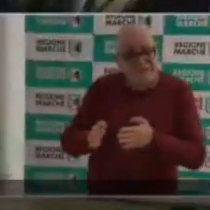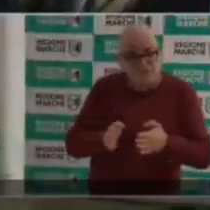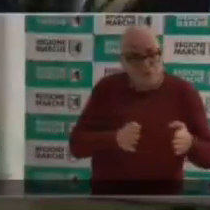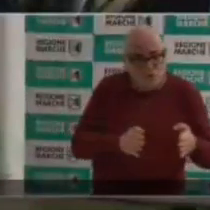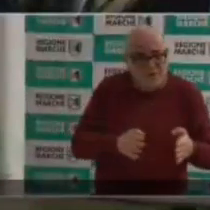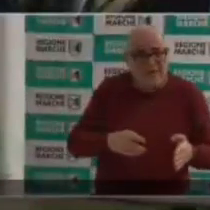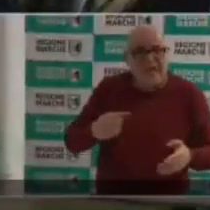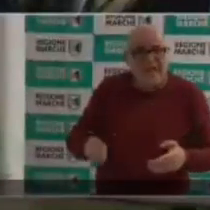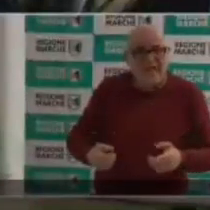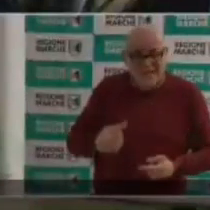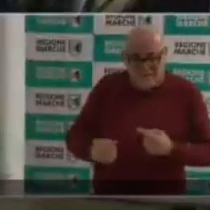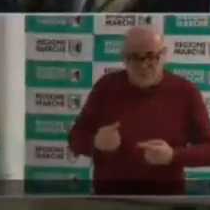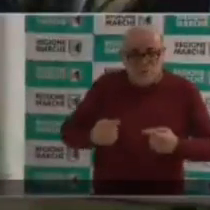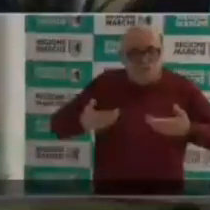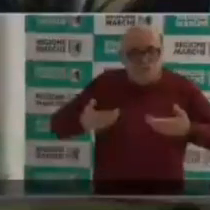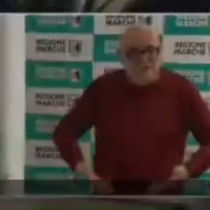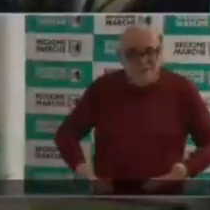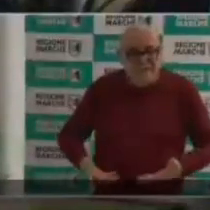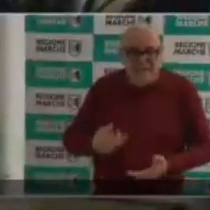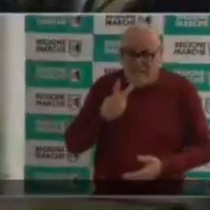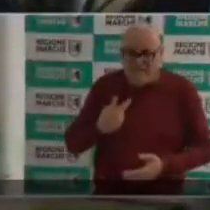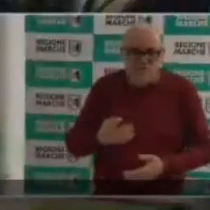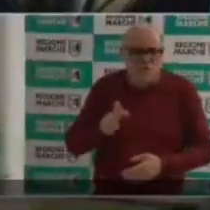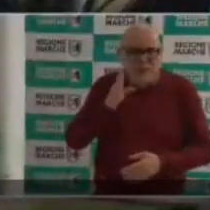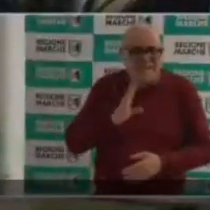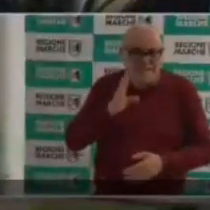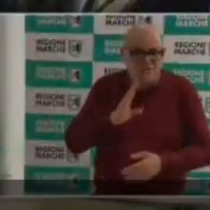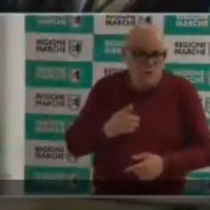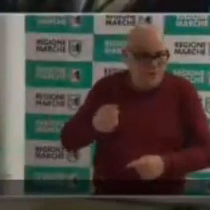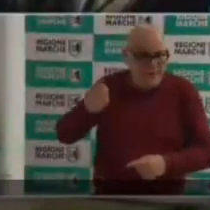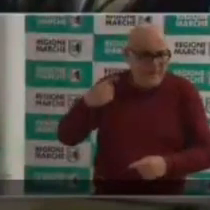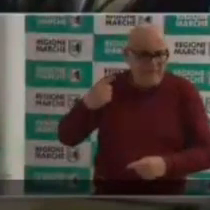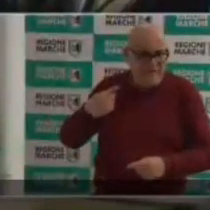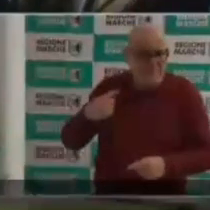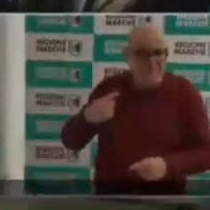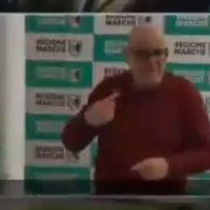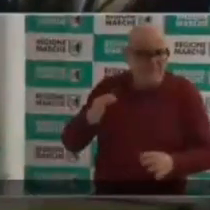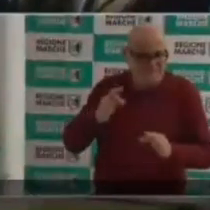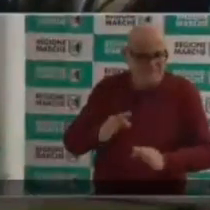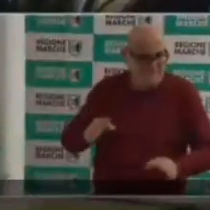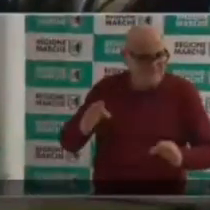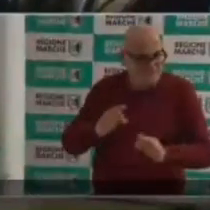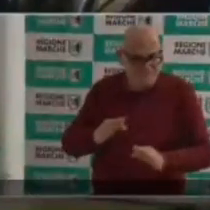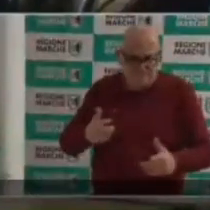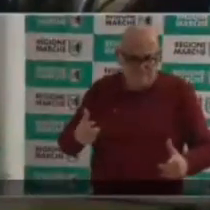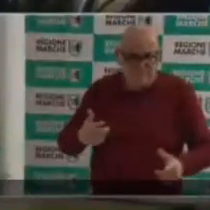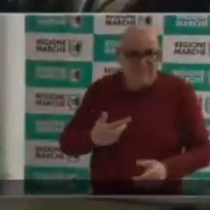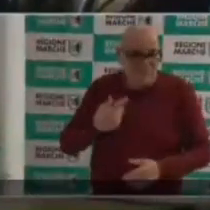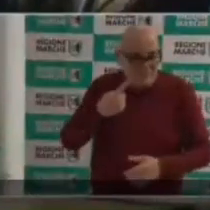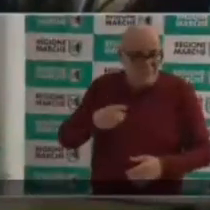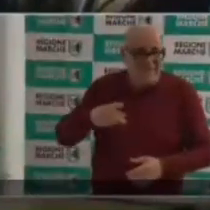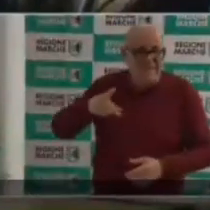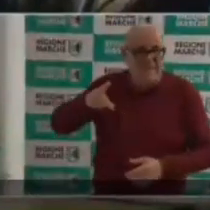diciamo attuale, ha visto un'attenzione che forse prima non aveva. Pezzi di PNRR sono destinati al terzo